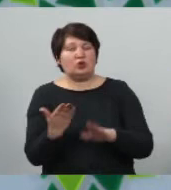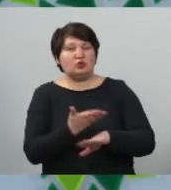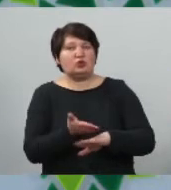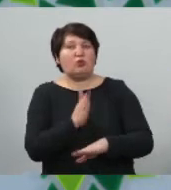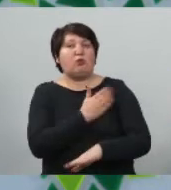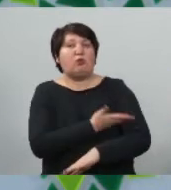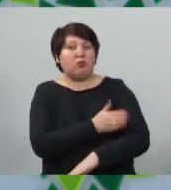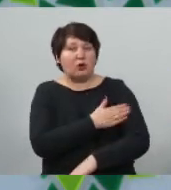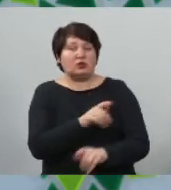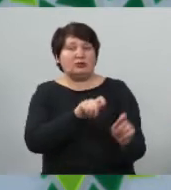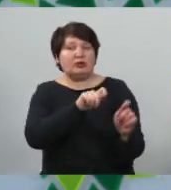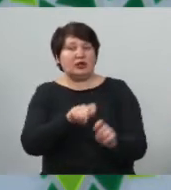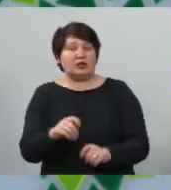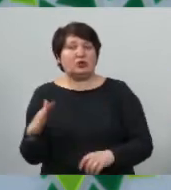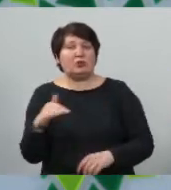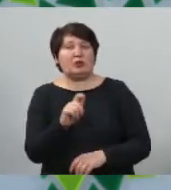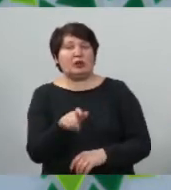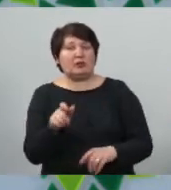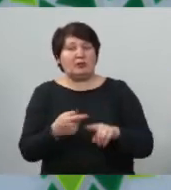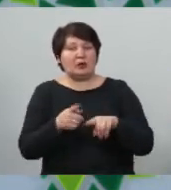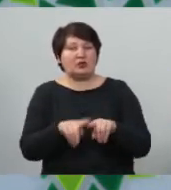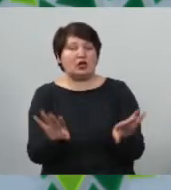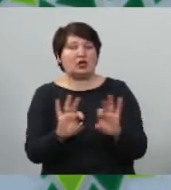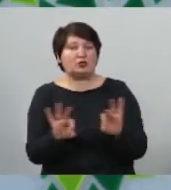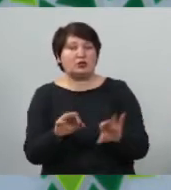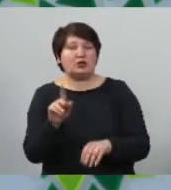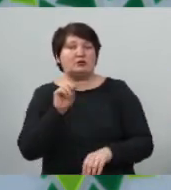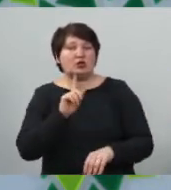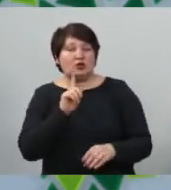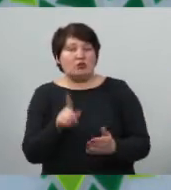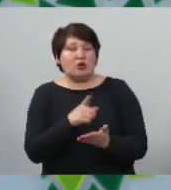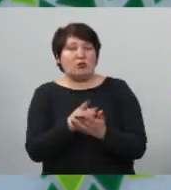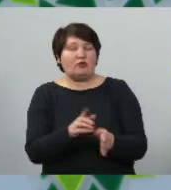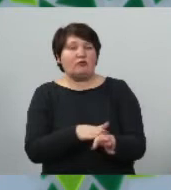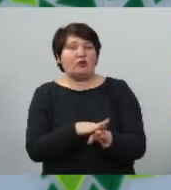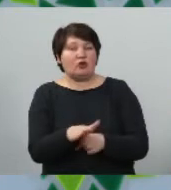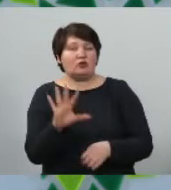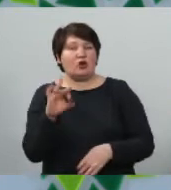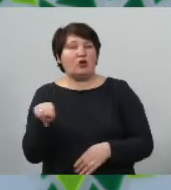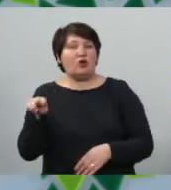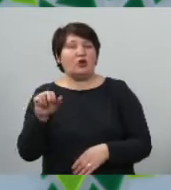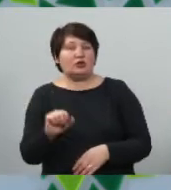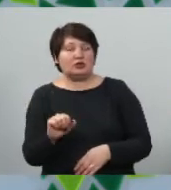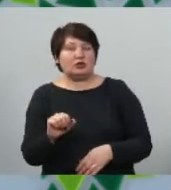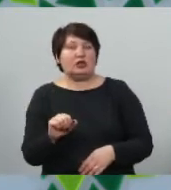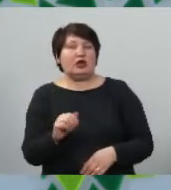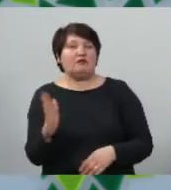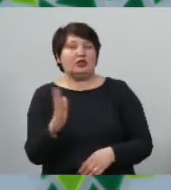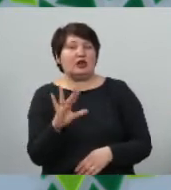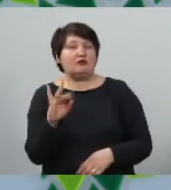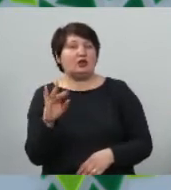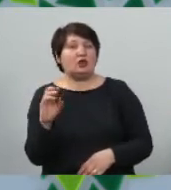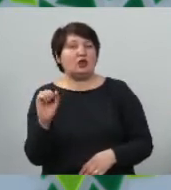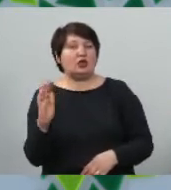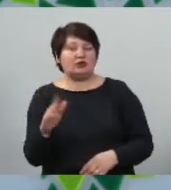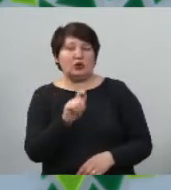повернуться прикарпатці. Про це на онлайн-брифінгу розповів тимчасовий виконувач обов'язків голови обласної держадміністрації Віталій Федорів.